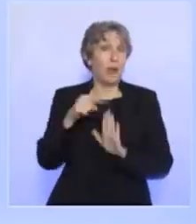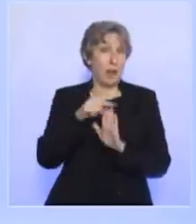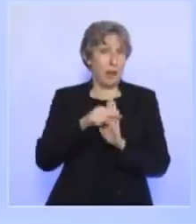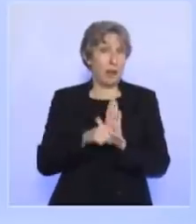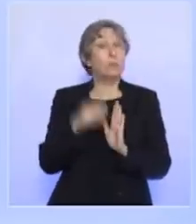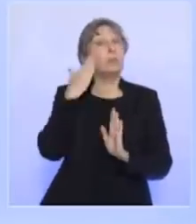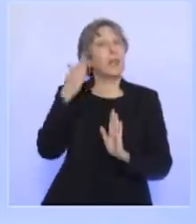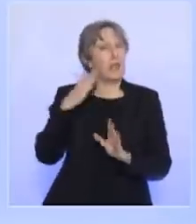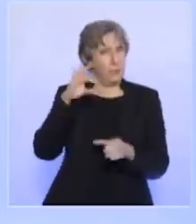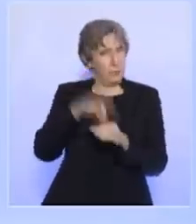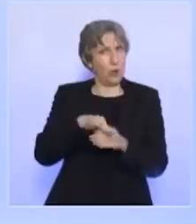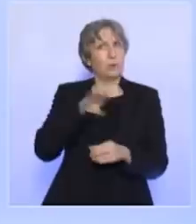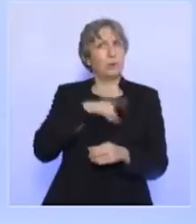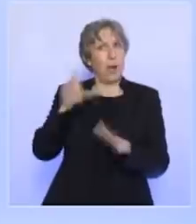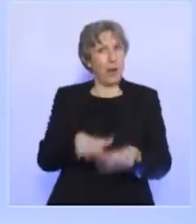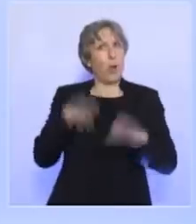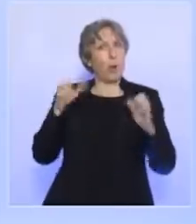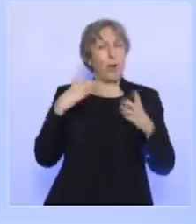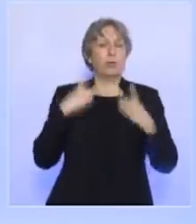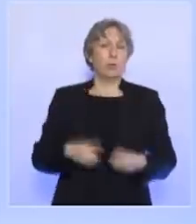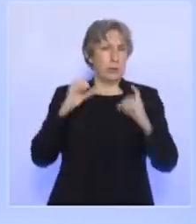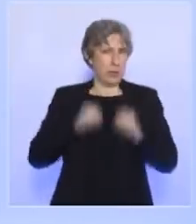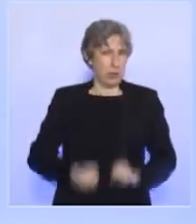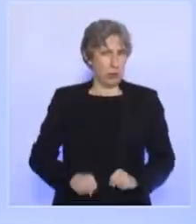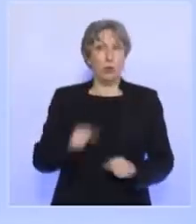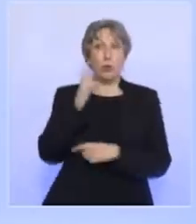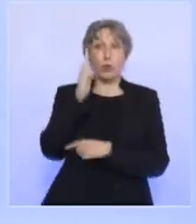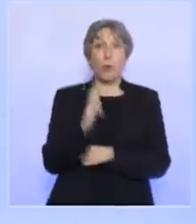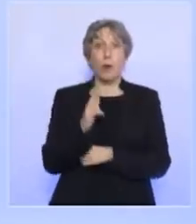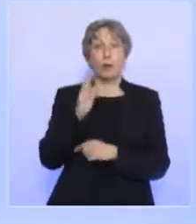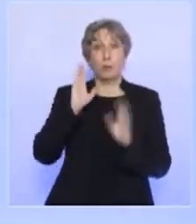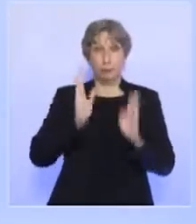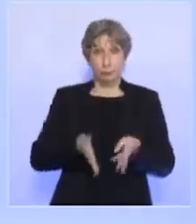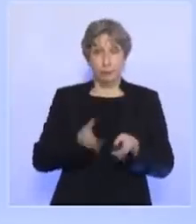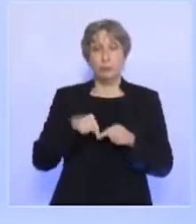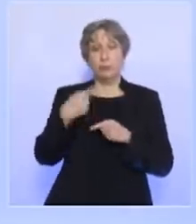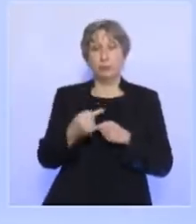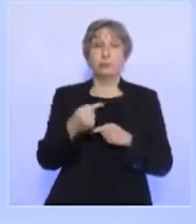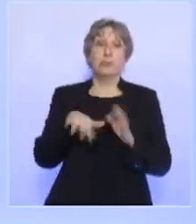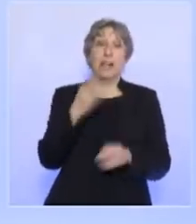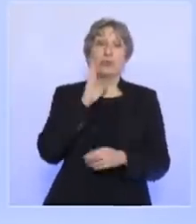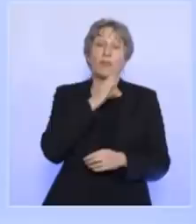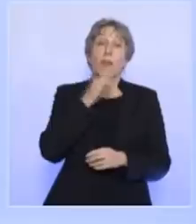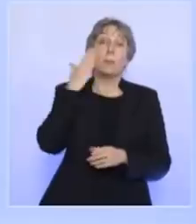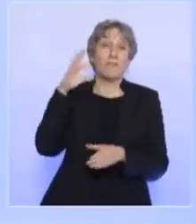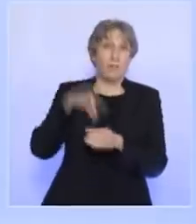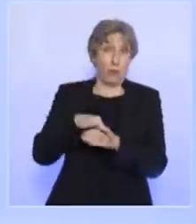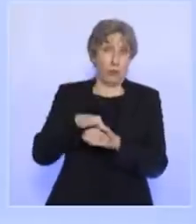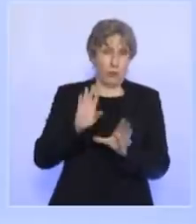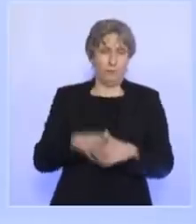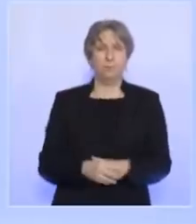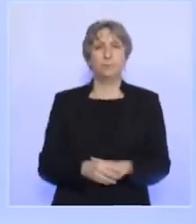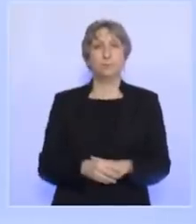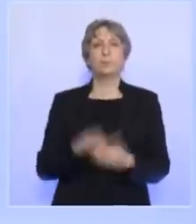elle est votée par le Parlement, s'appliquera à compter du 15 janvier prochain. Le projet de loi